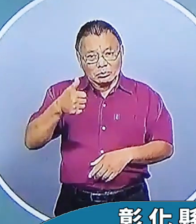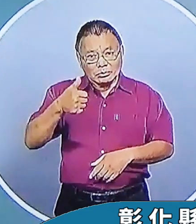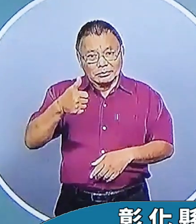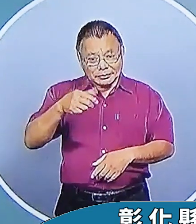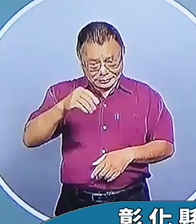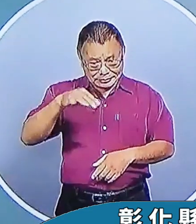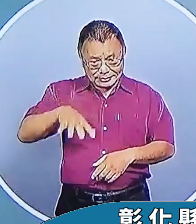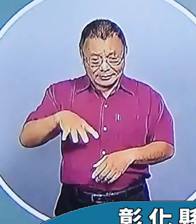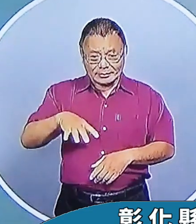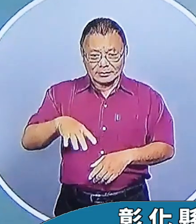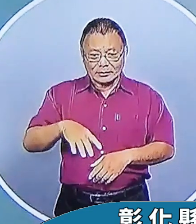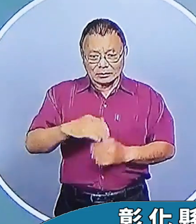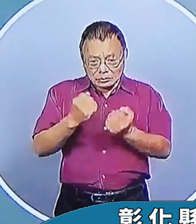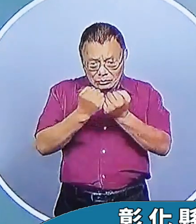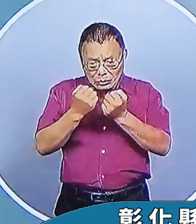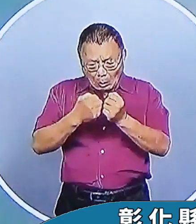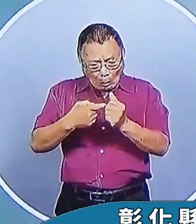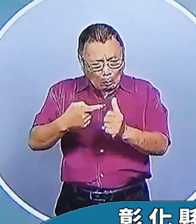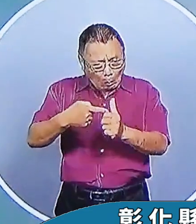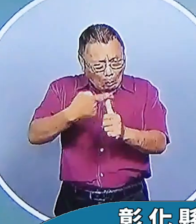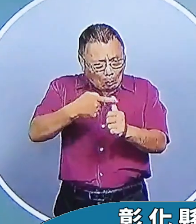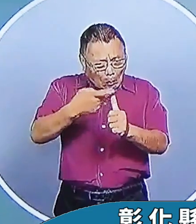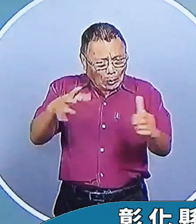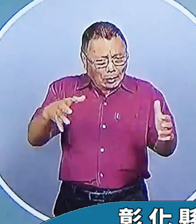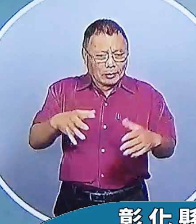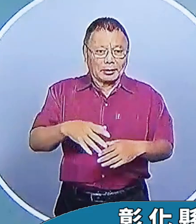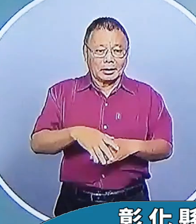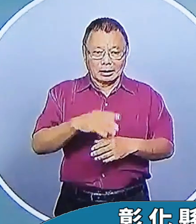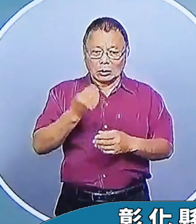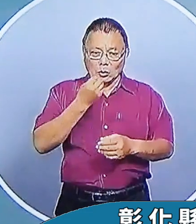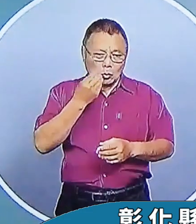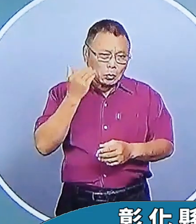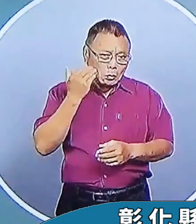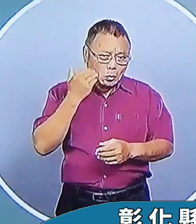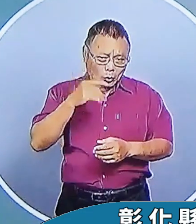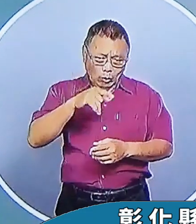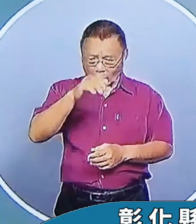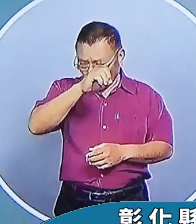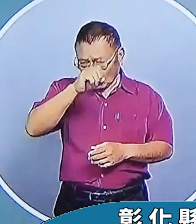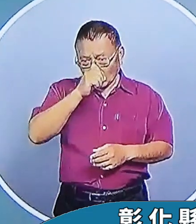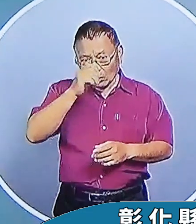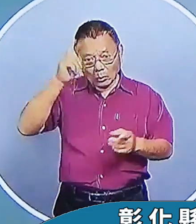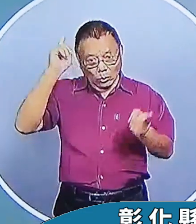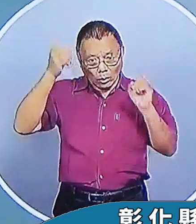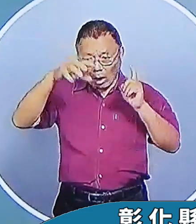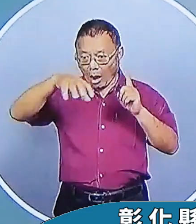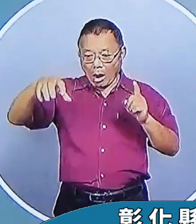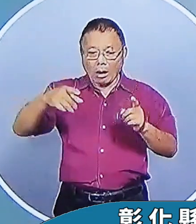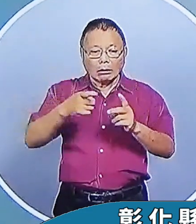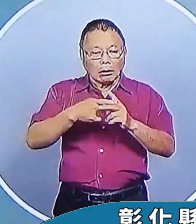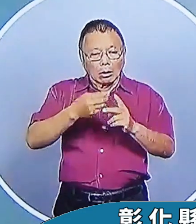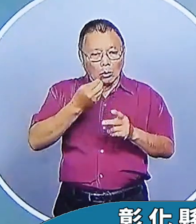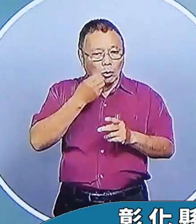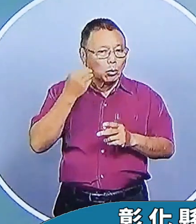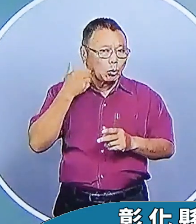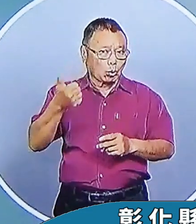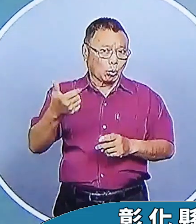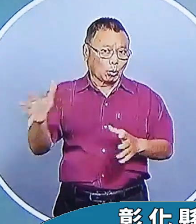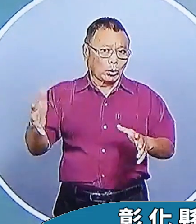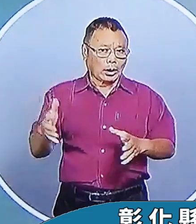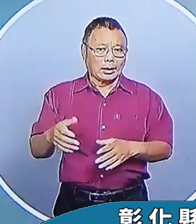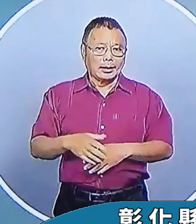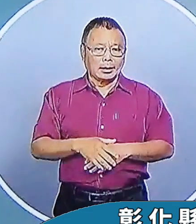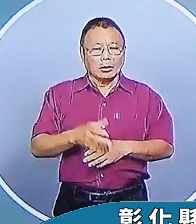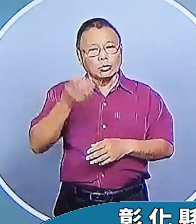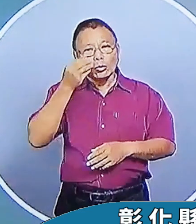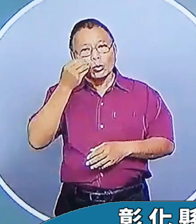中华有足侪隐形冠军，中华有足侪好食好耍的所在，有小吃非常的多，也有